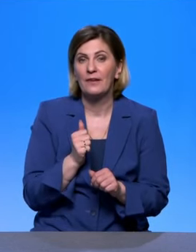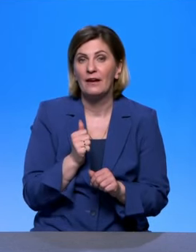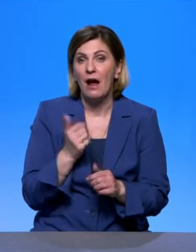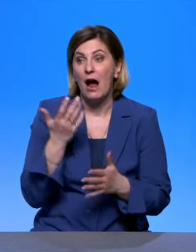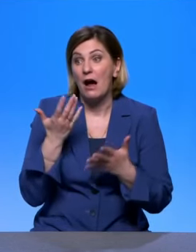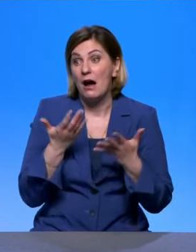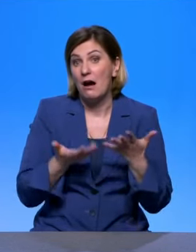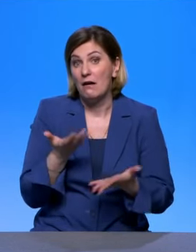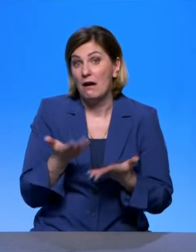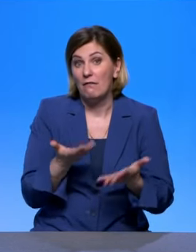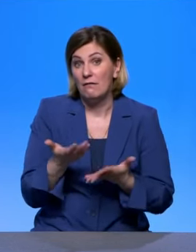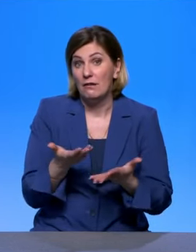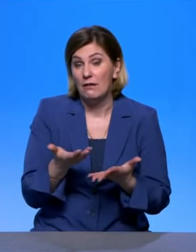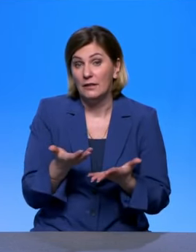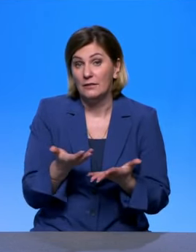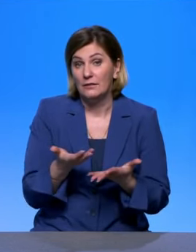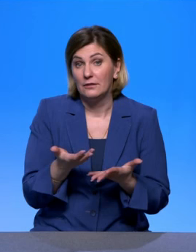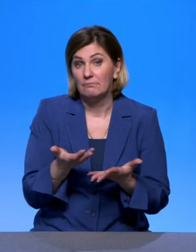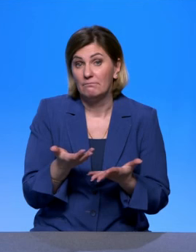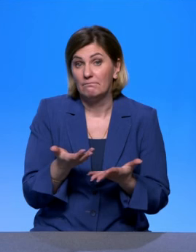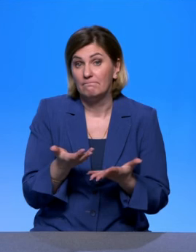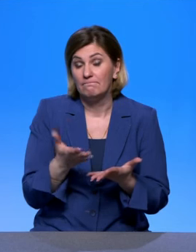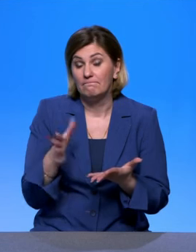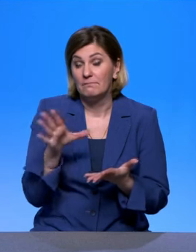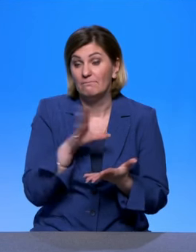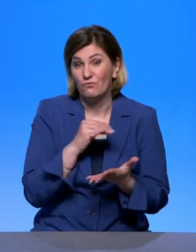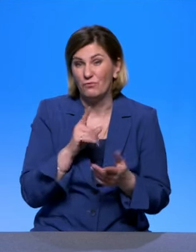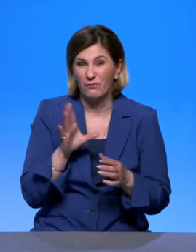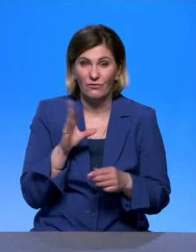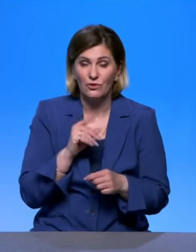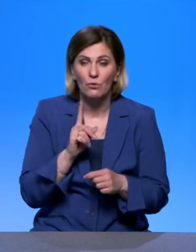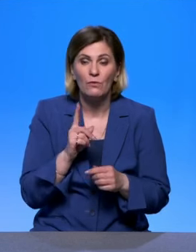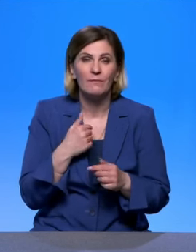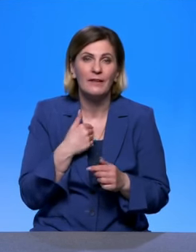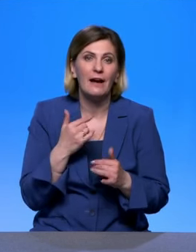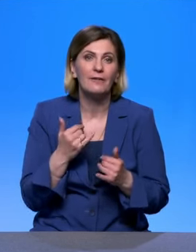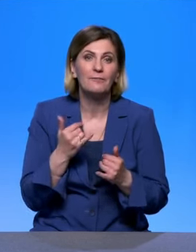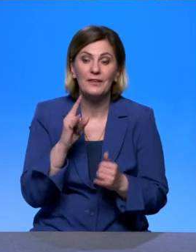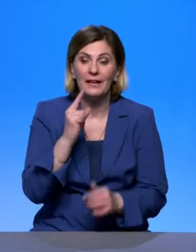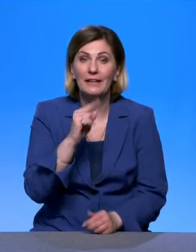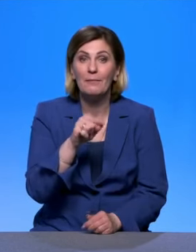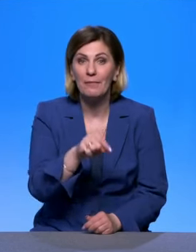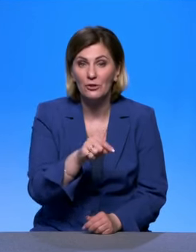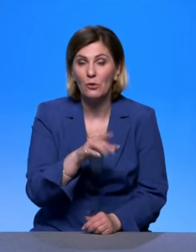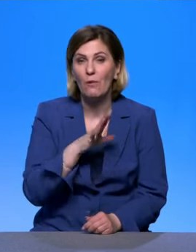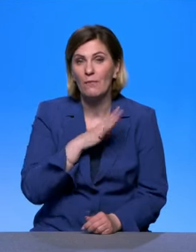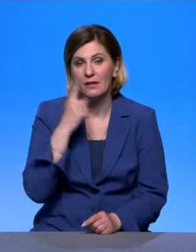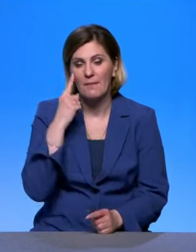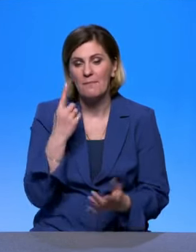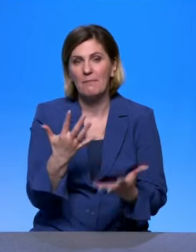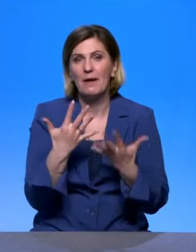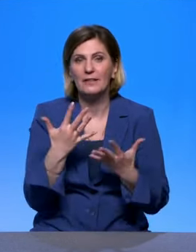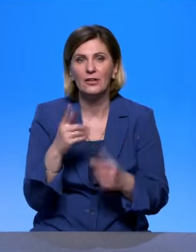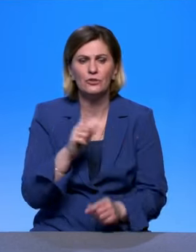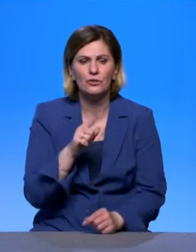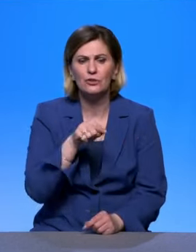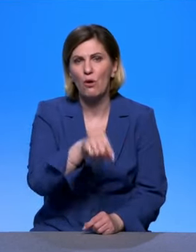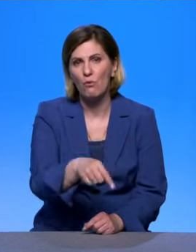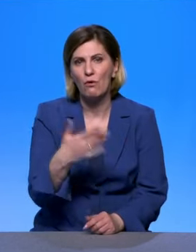если, ну, так сказать, при всем уважении ребенок, который сразу было понятно, что он там